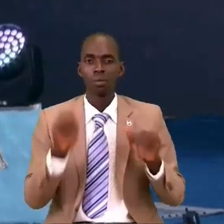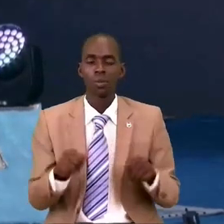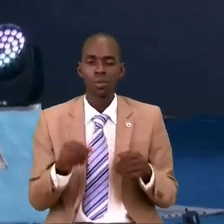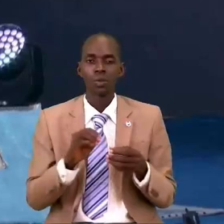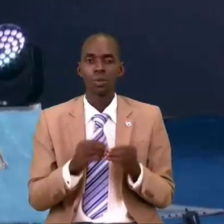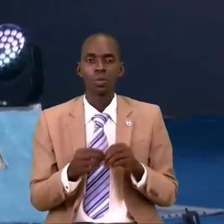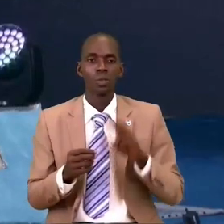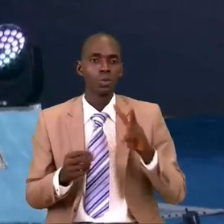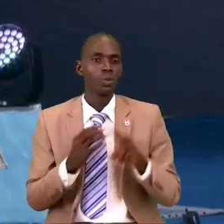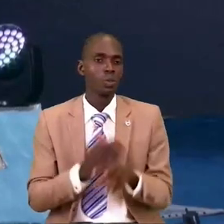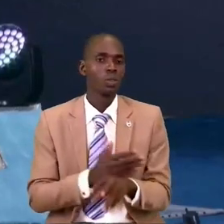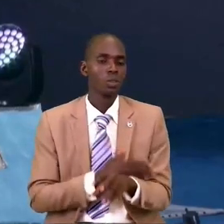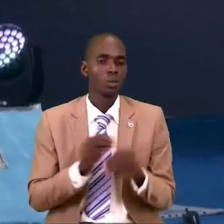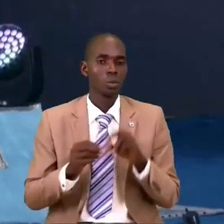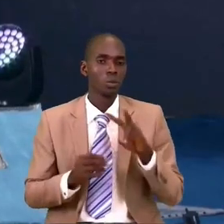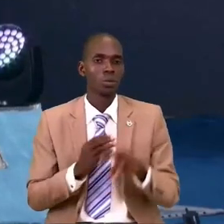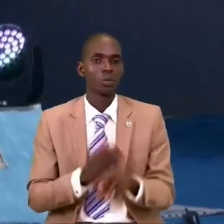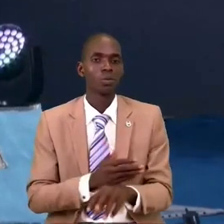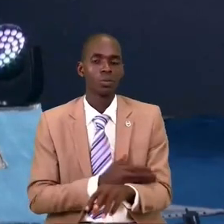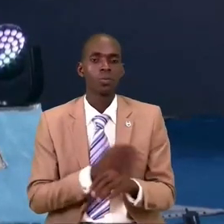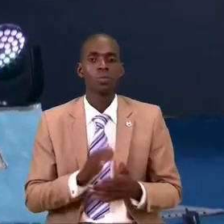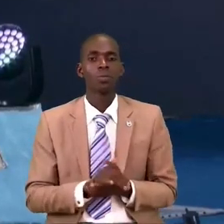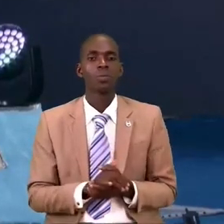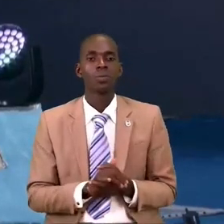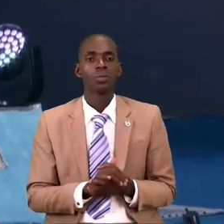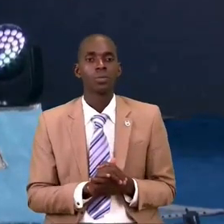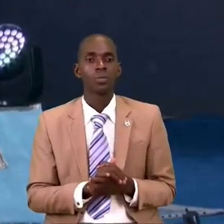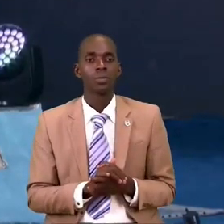en sa fidélité sur le terrain.